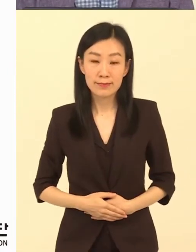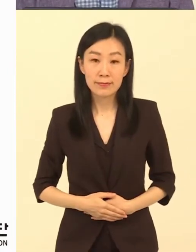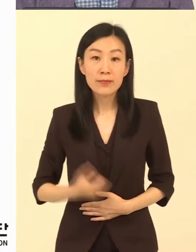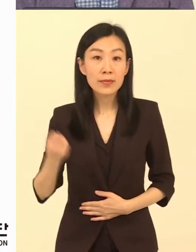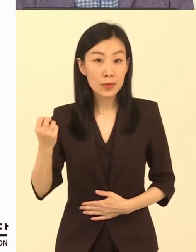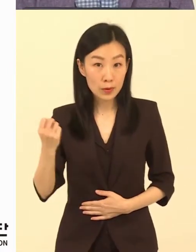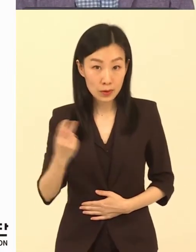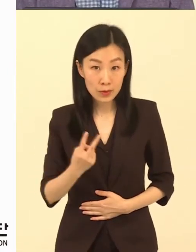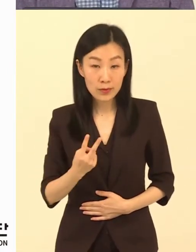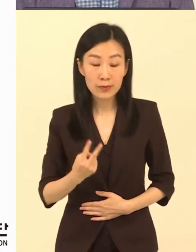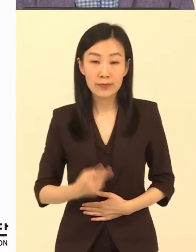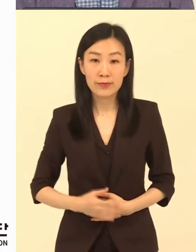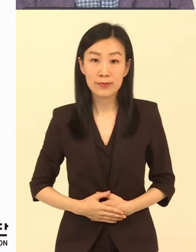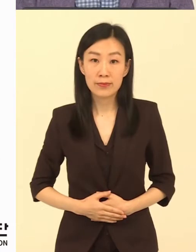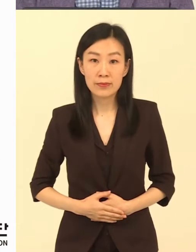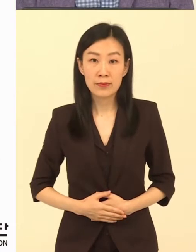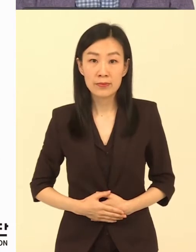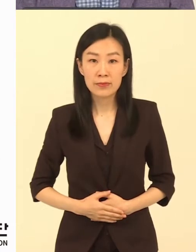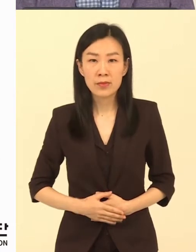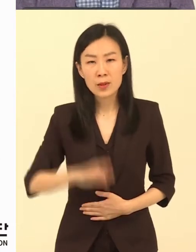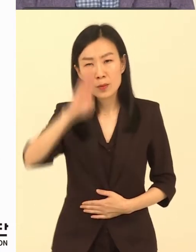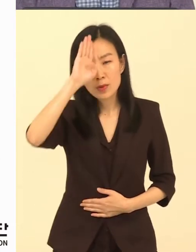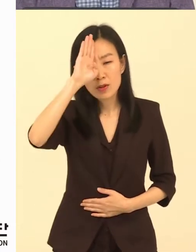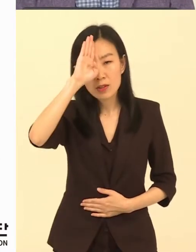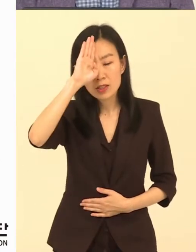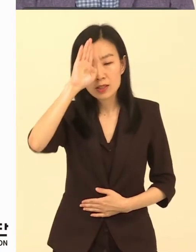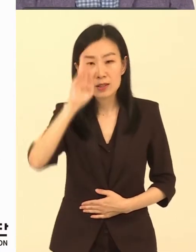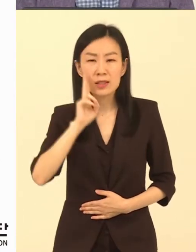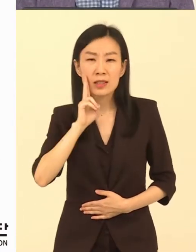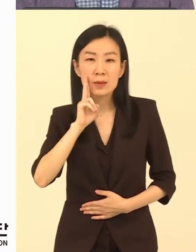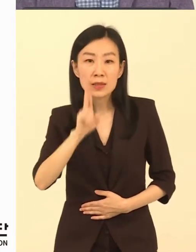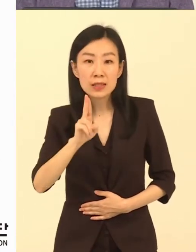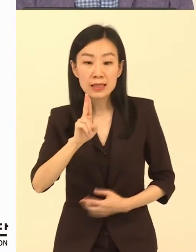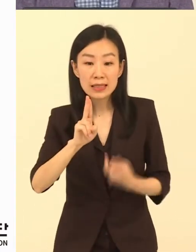또한 병이 많이 진행된 2기